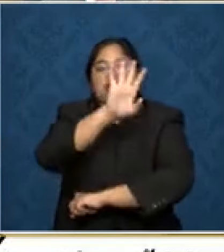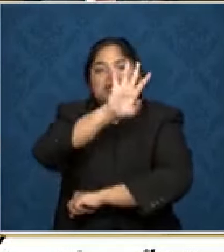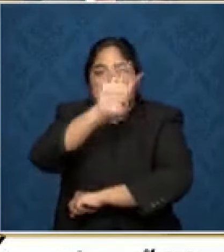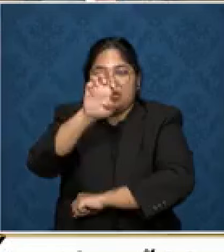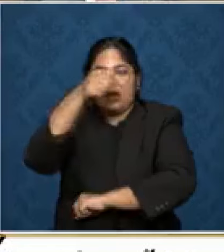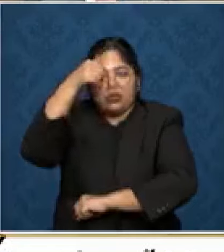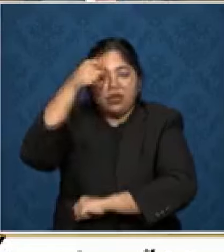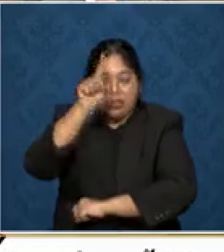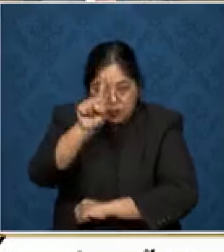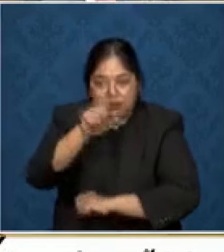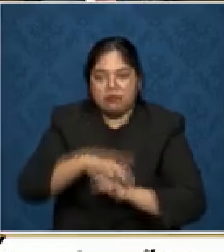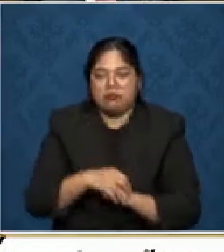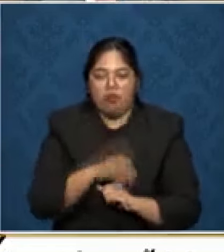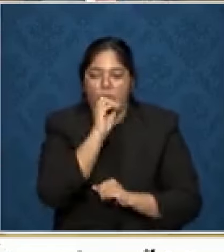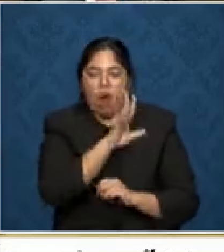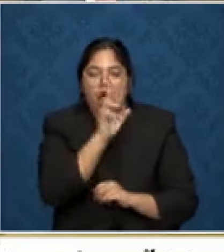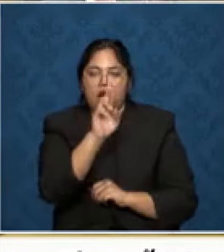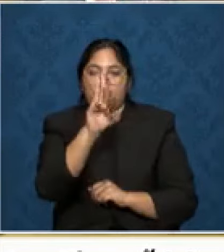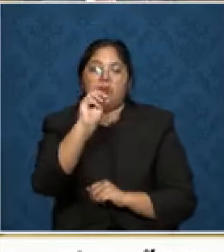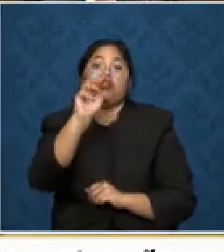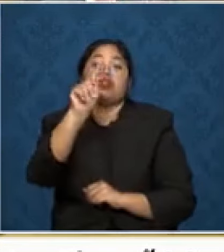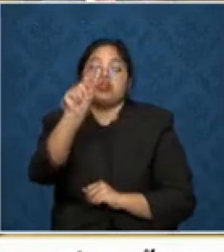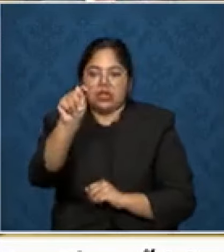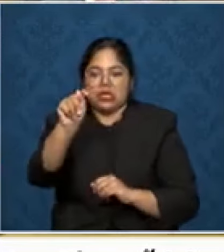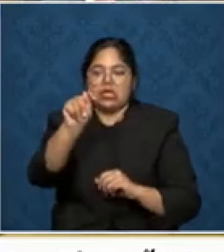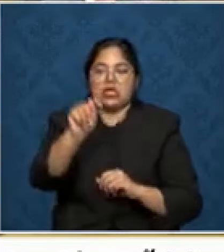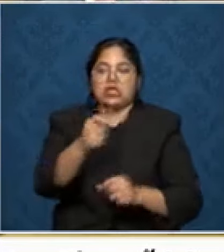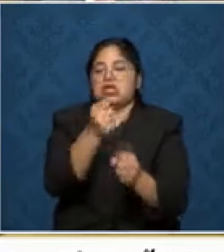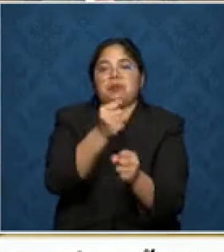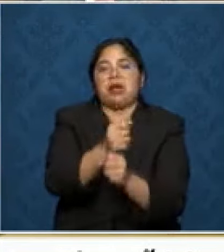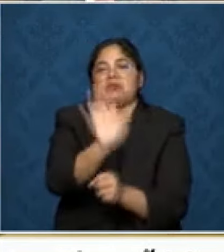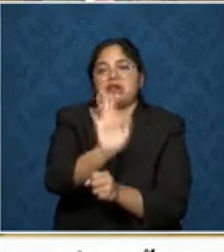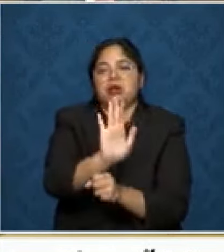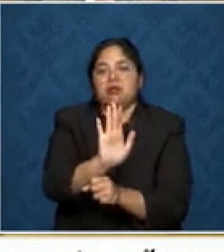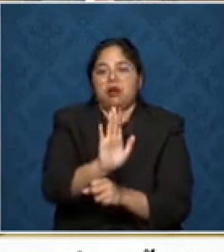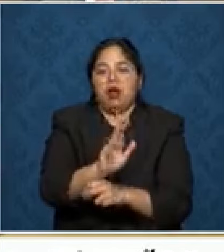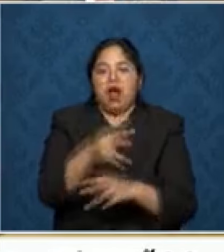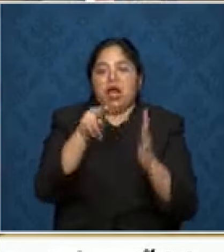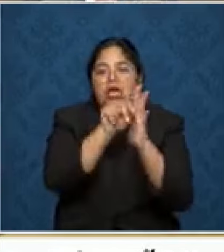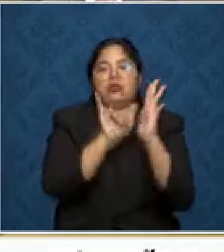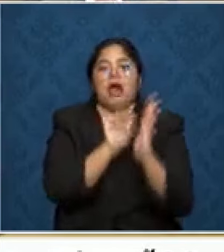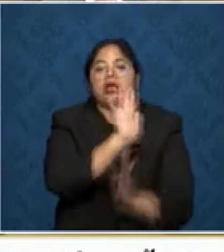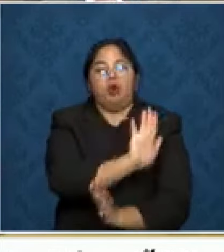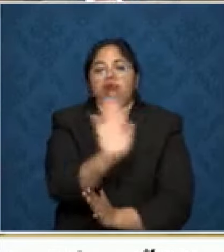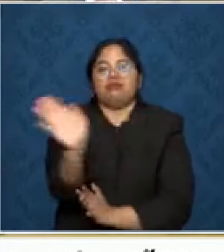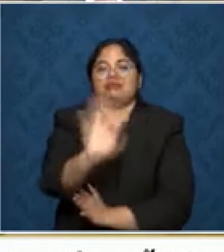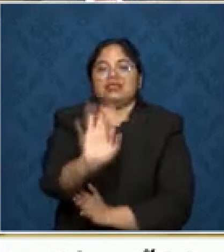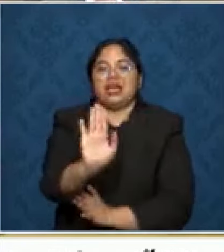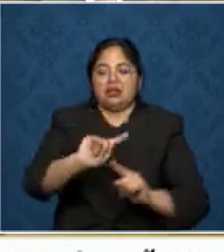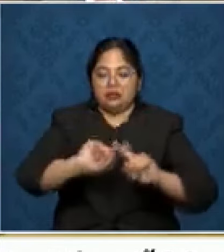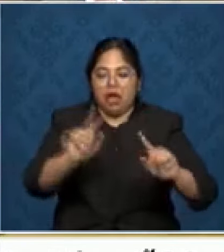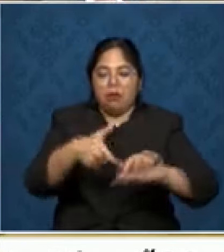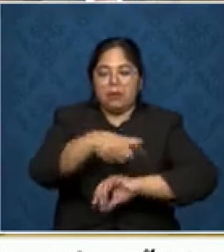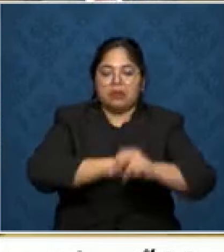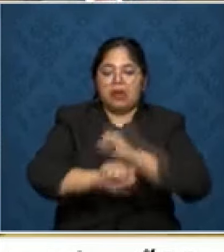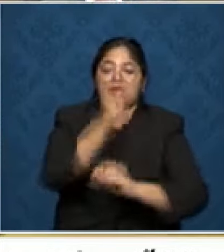รัฐมนตรีว่าการกระทรวงแรงงานเพราะว่า 400บาทไม่ใช่นโยบายของท่านท่านบอกให้ปฏิบัติไป